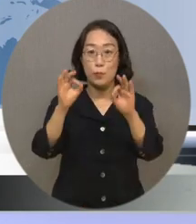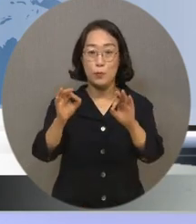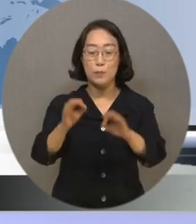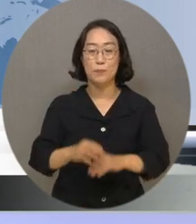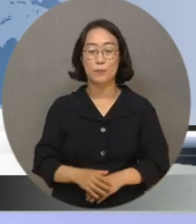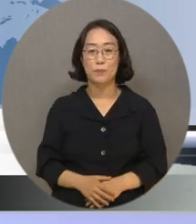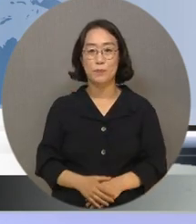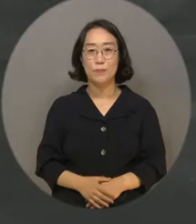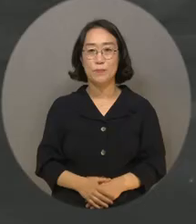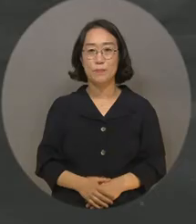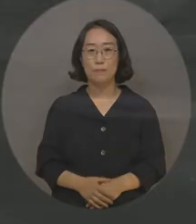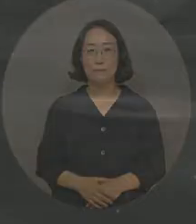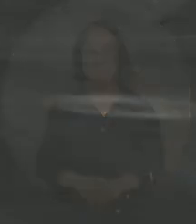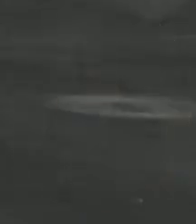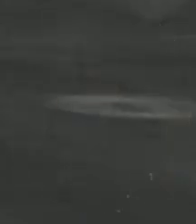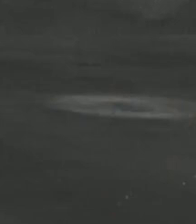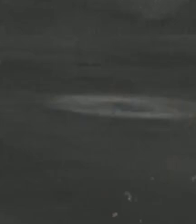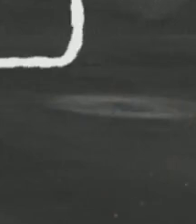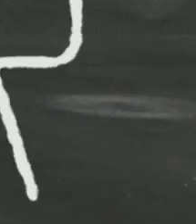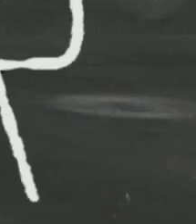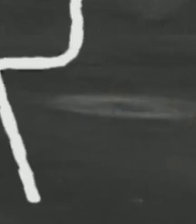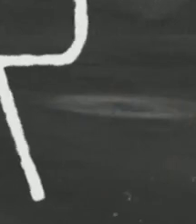담아왔습니다.